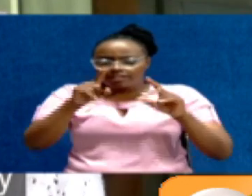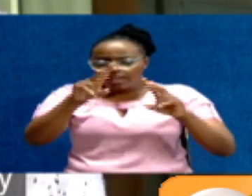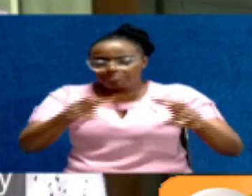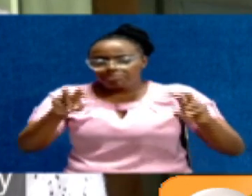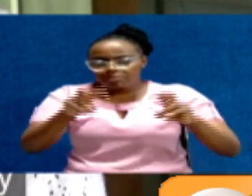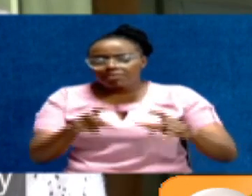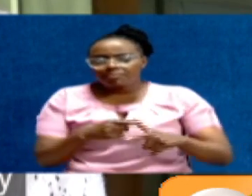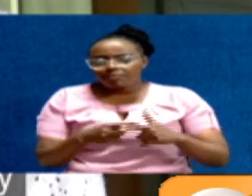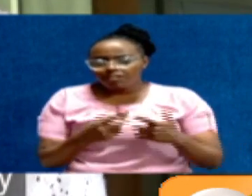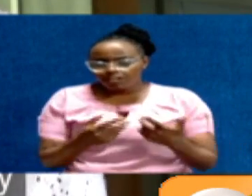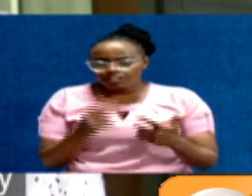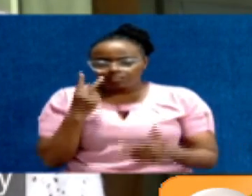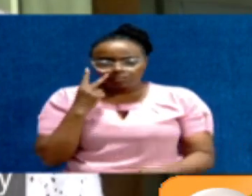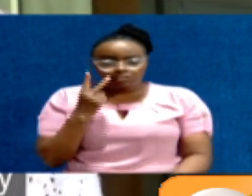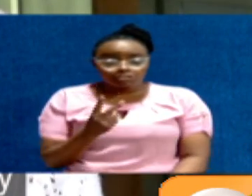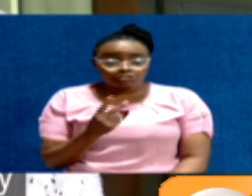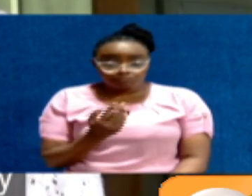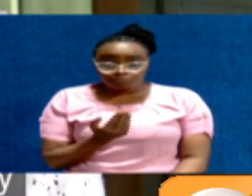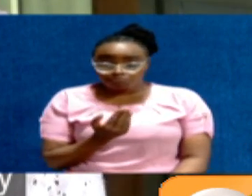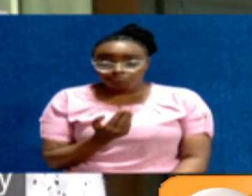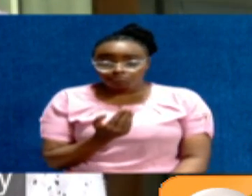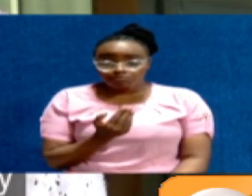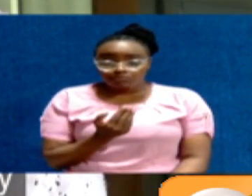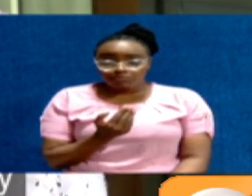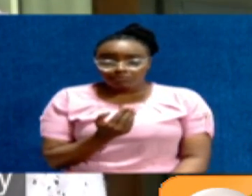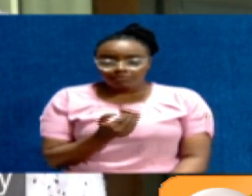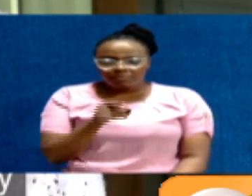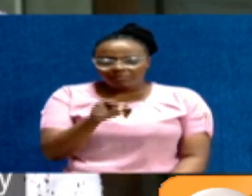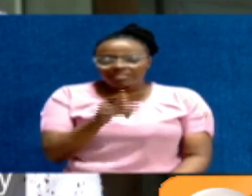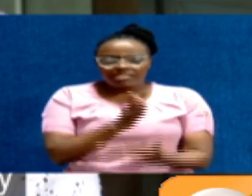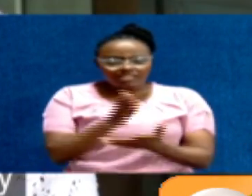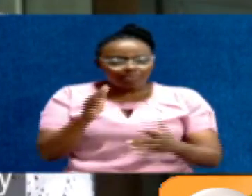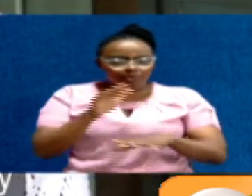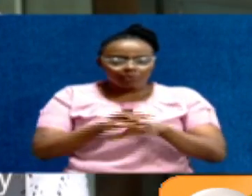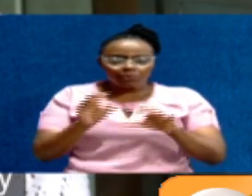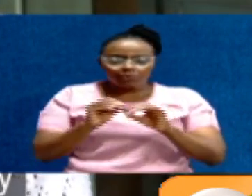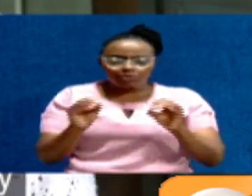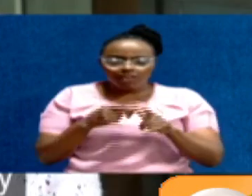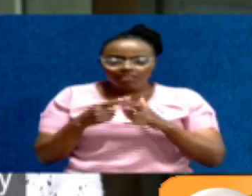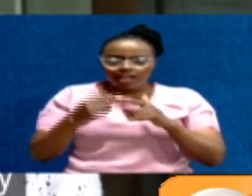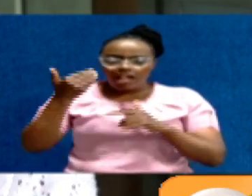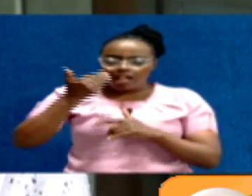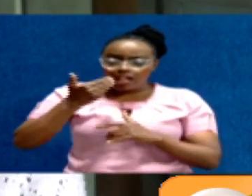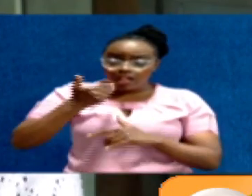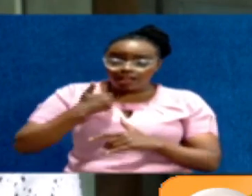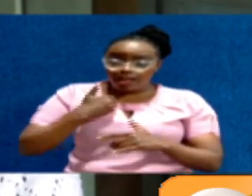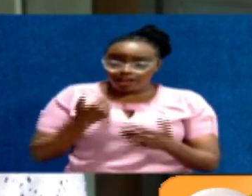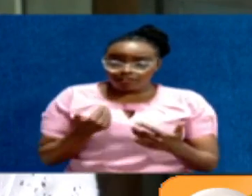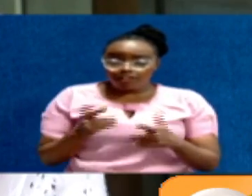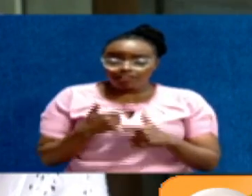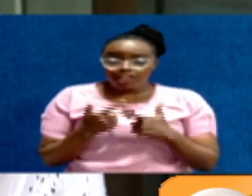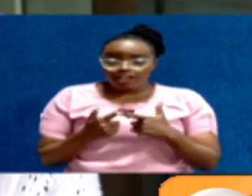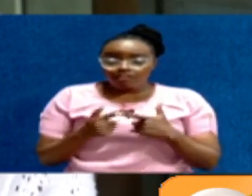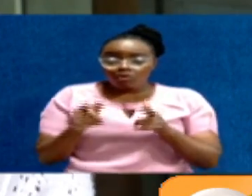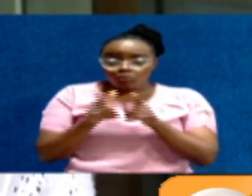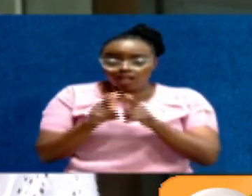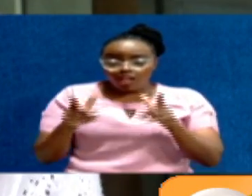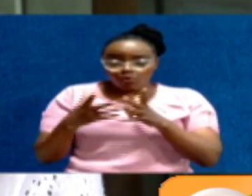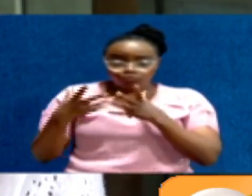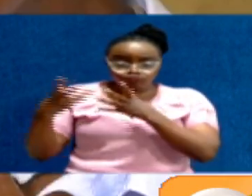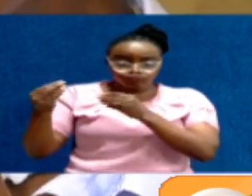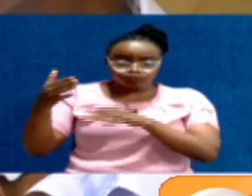Alipoangalia akaona si kitu kizuri, akafanyiwa operation na